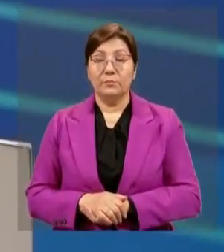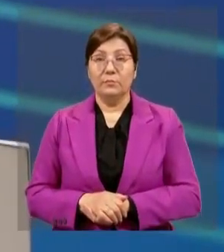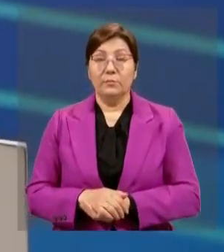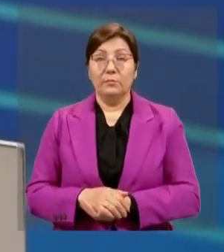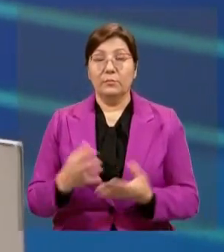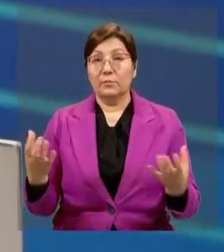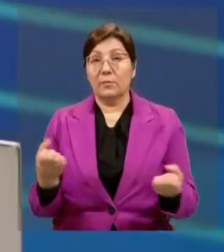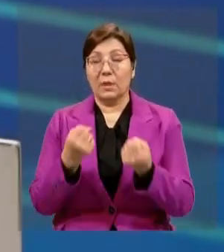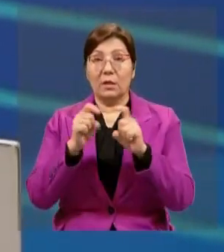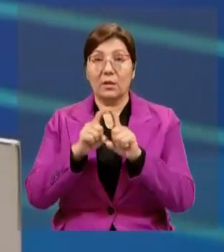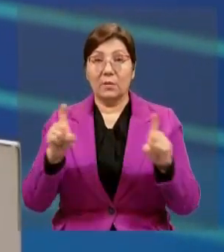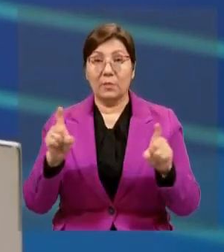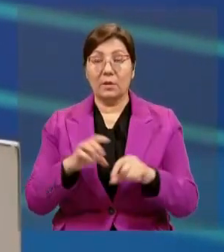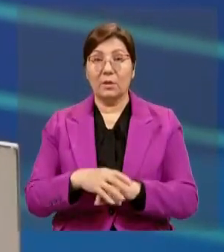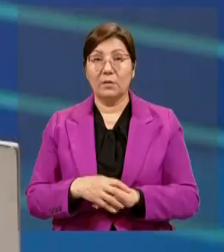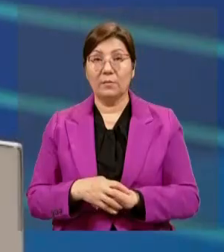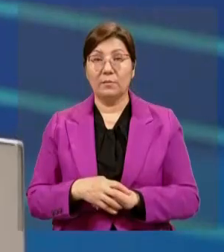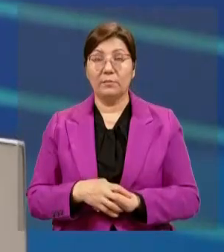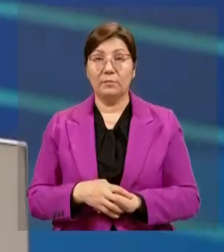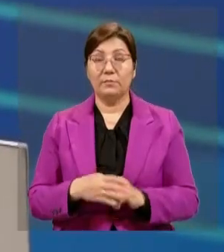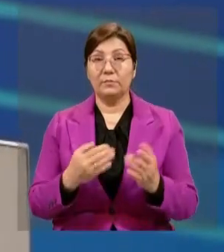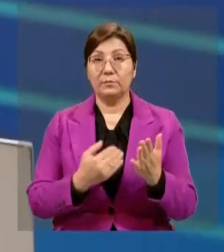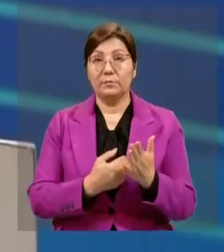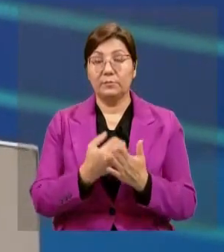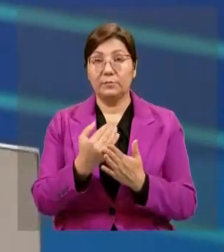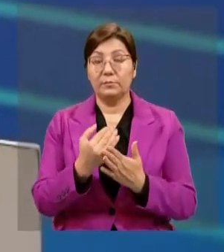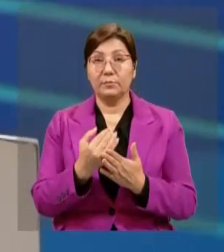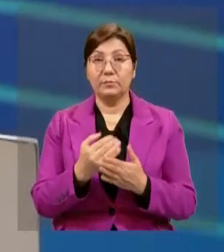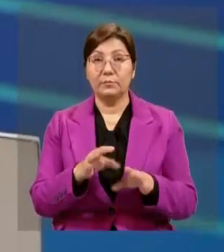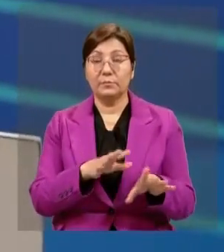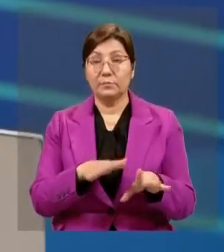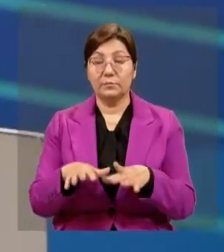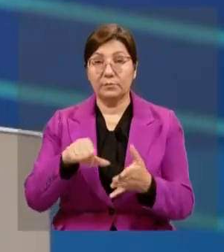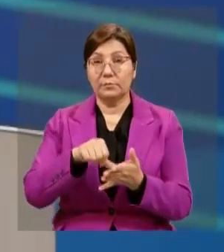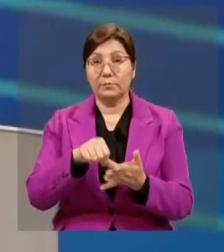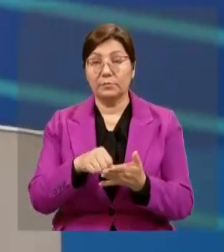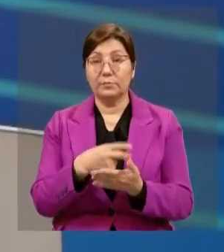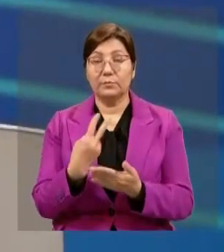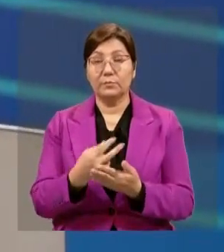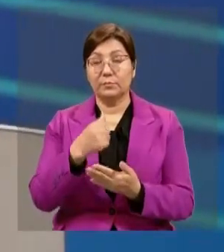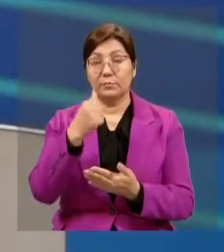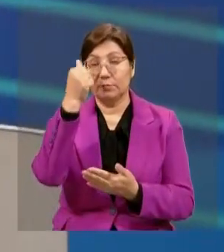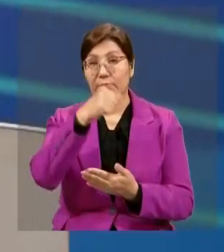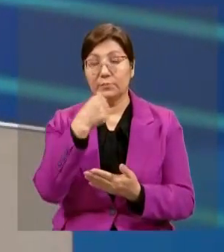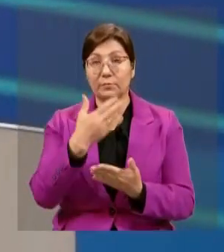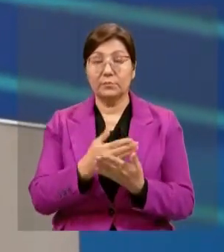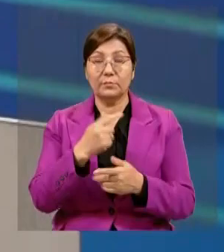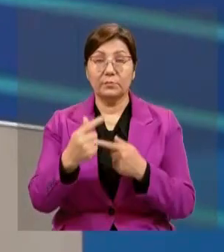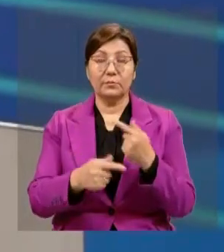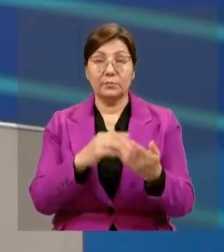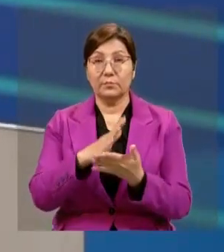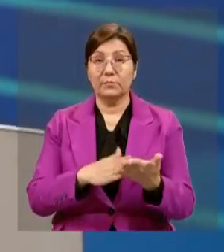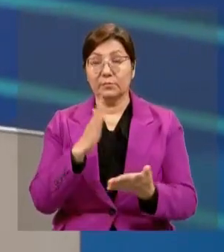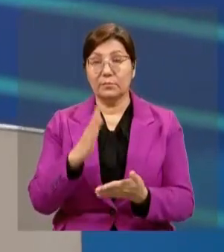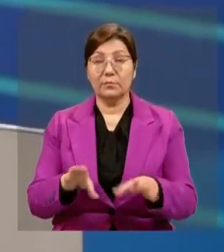мектеп мына жобаның барлығы іске асып, 2-3 жыл біздің серіктестеріміз ардақтан жетектеліп жатыр